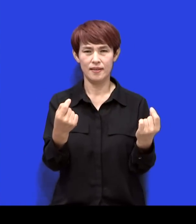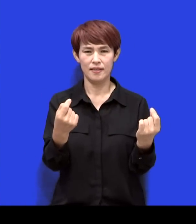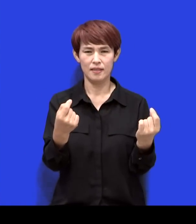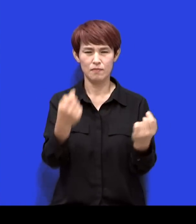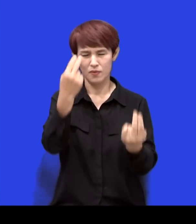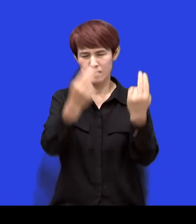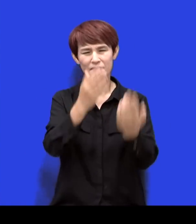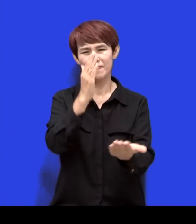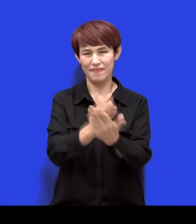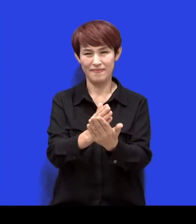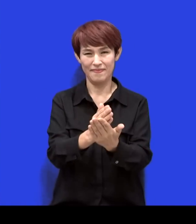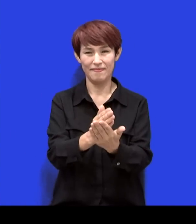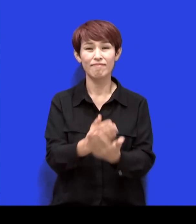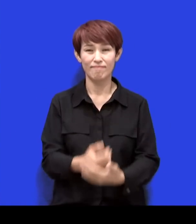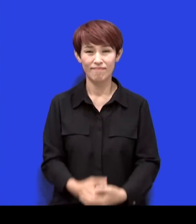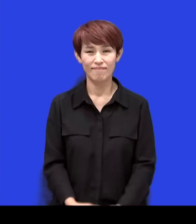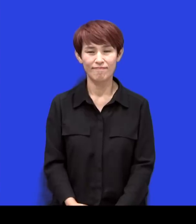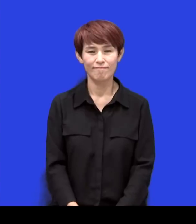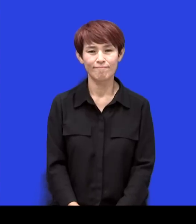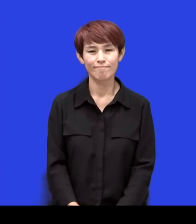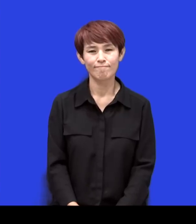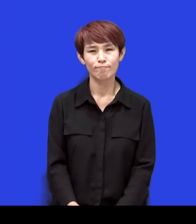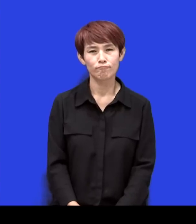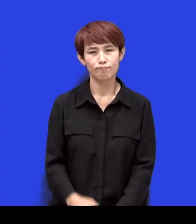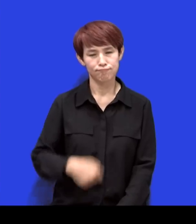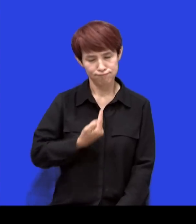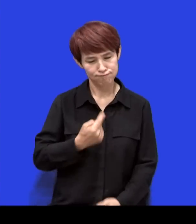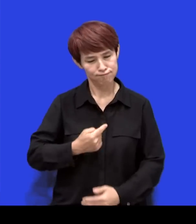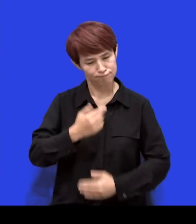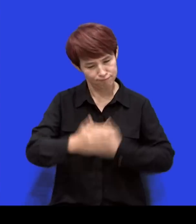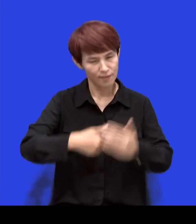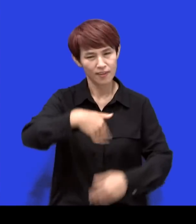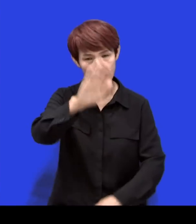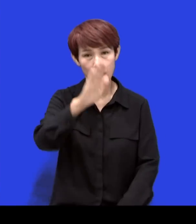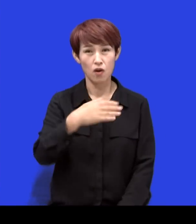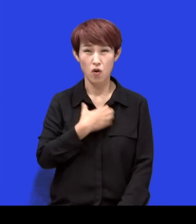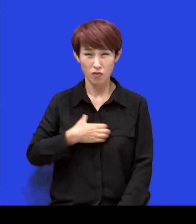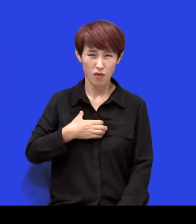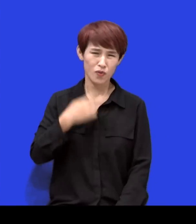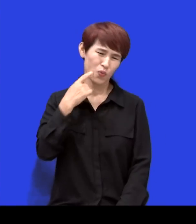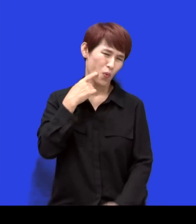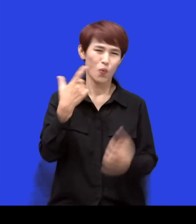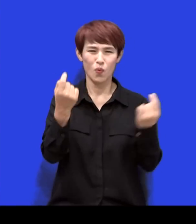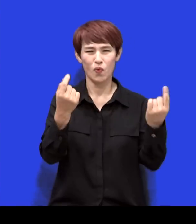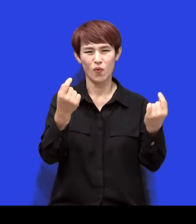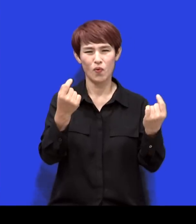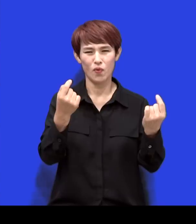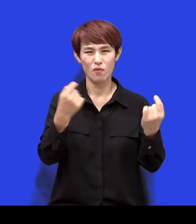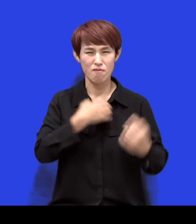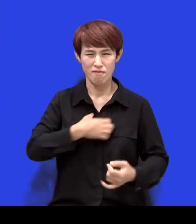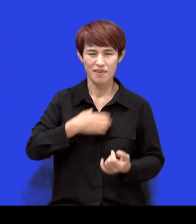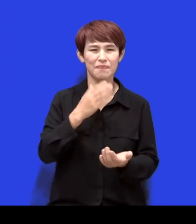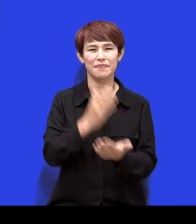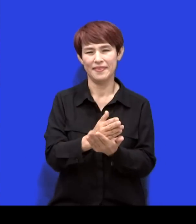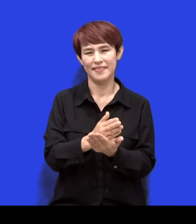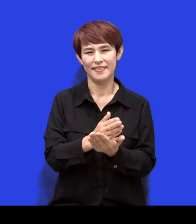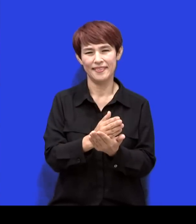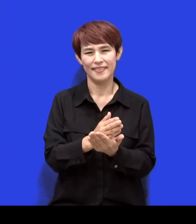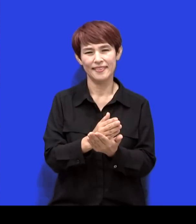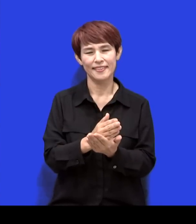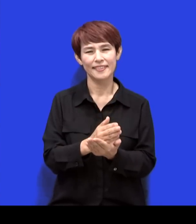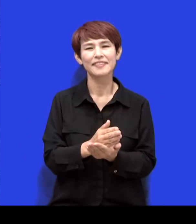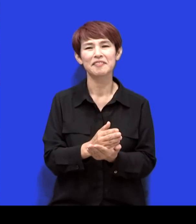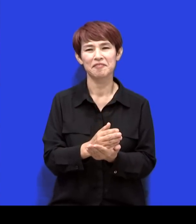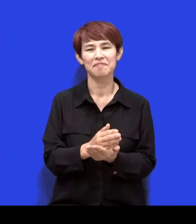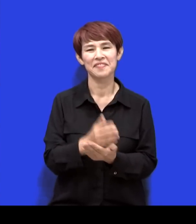거니까 예. 안 걸리지 말려면 비교하지 말고 내 삶을 살고 아. 걱정은 독이니까 자꾸 할수록 이제 그럼요. 높아지니까 그럼요. 예,